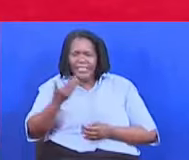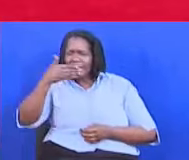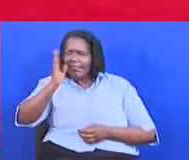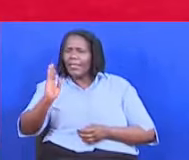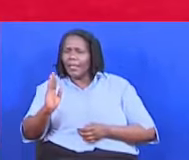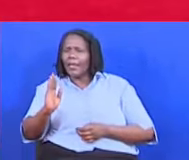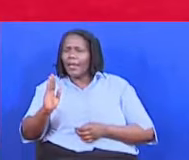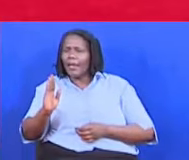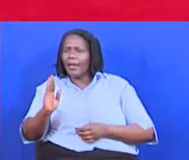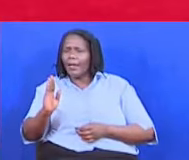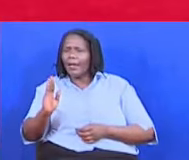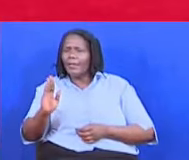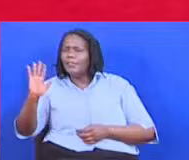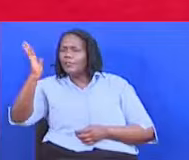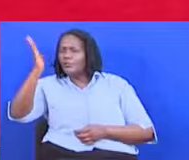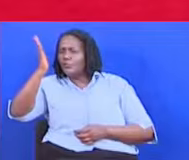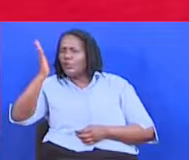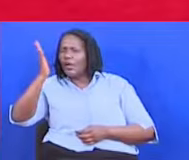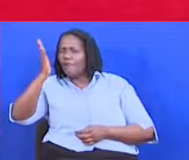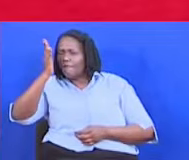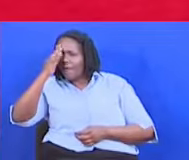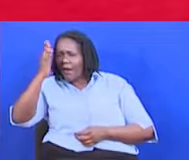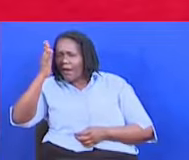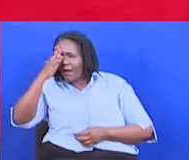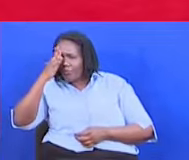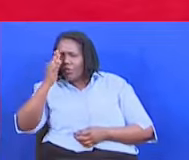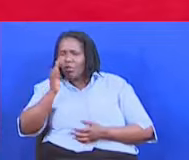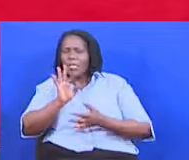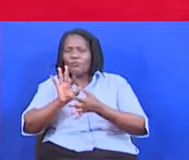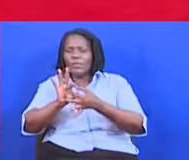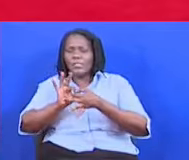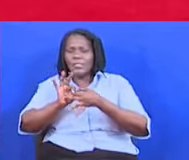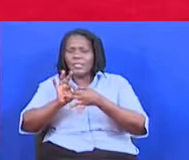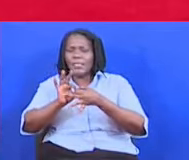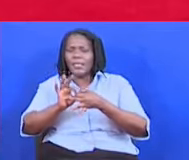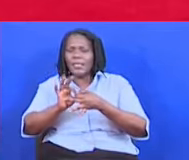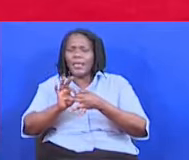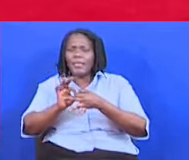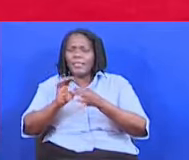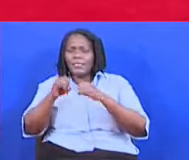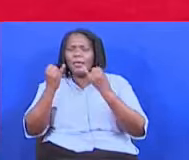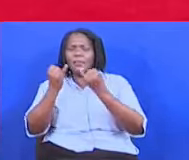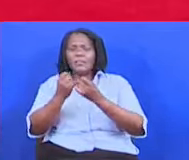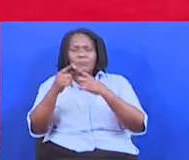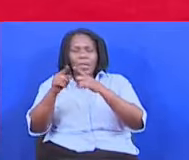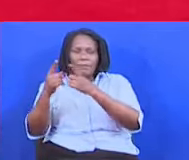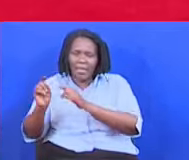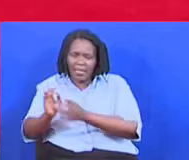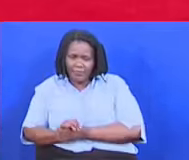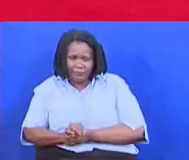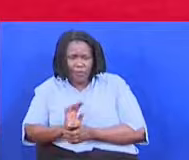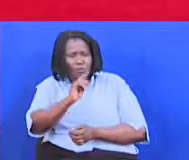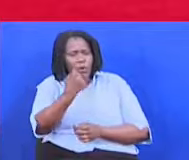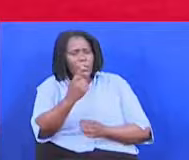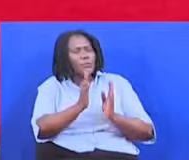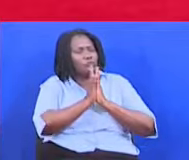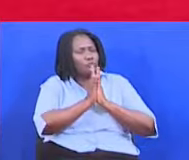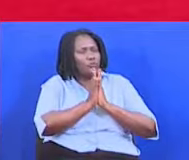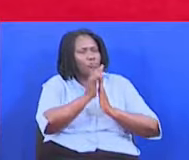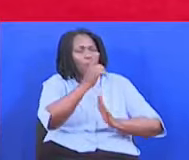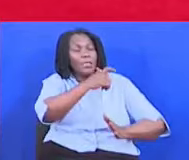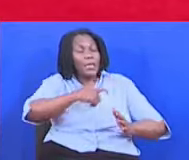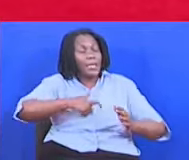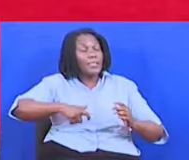hayo kwa uhakika wa hali ya juu. Lakini ushirikiano tunafanya vipi? Kwanza tumshukuru sana Daktari Samia Suluhu Hassan katika ajenda yake